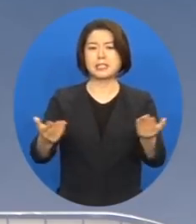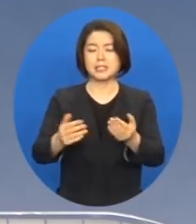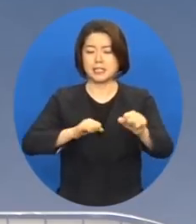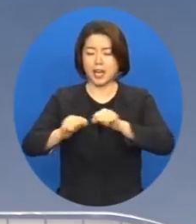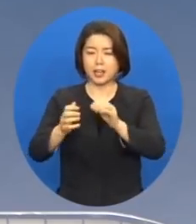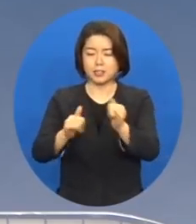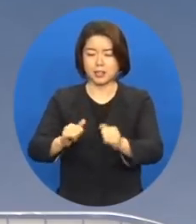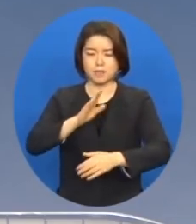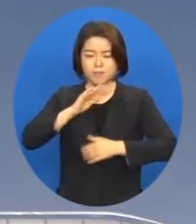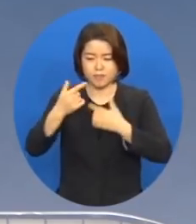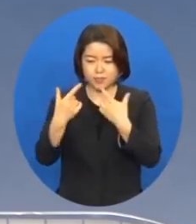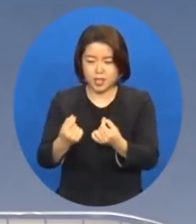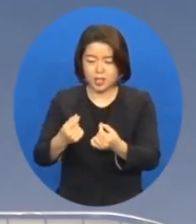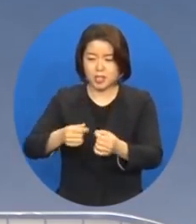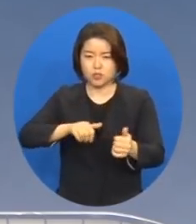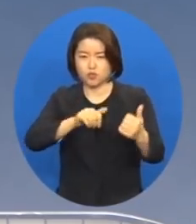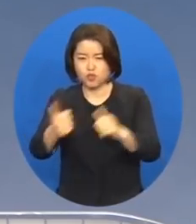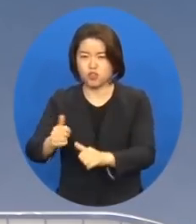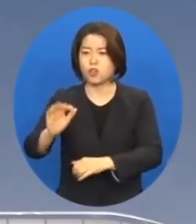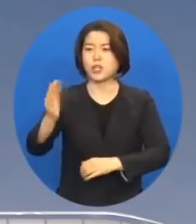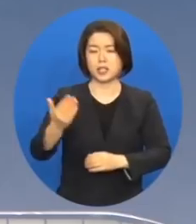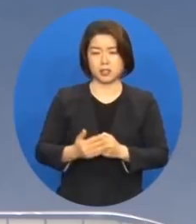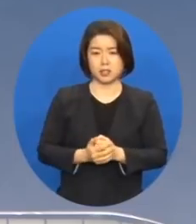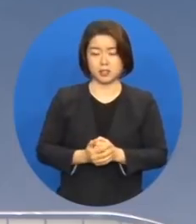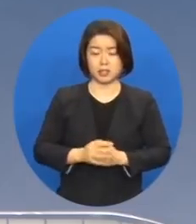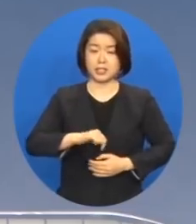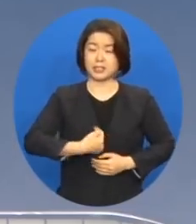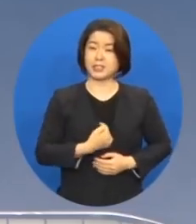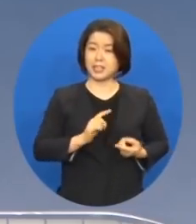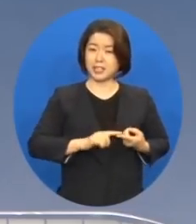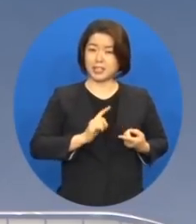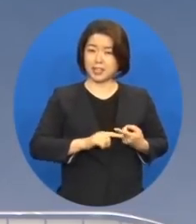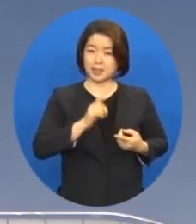자라. 지금 자기 보고 하는 이야기인 줄 전혀 깨닫지 못한.